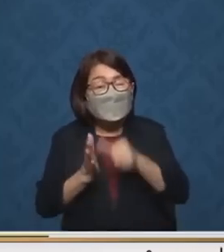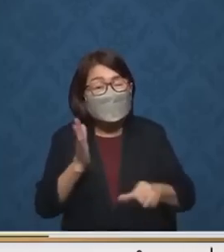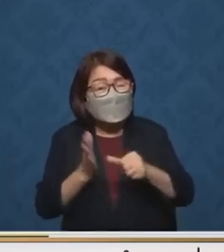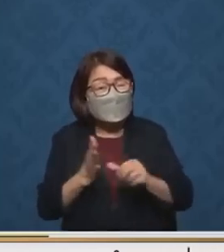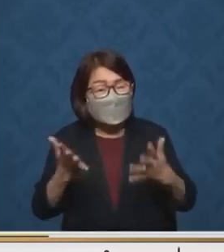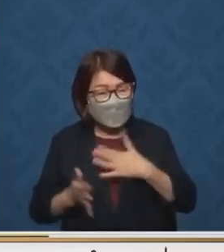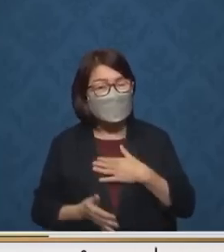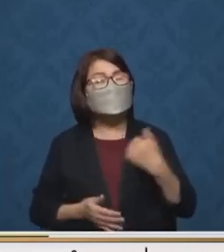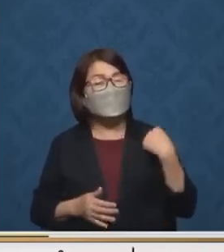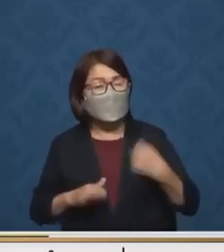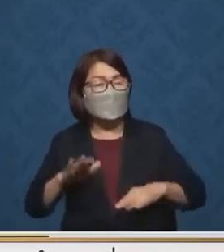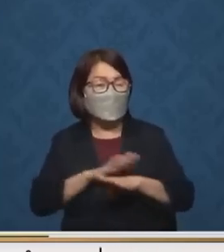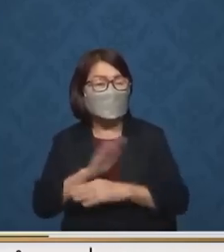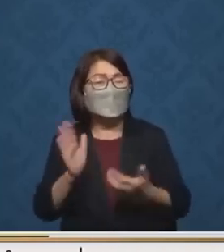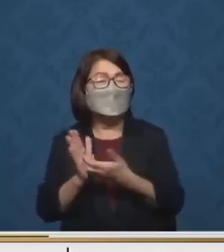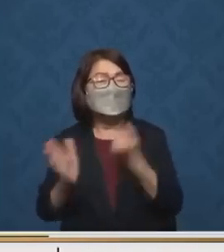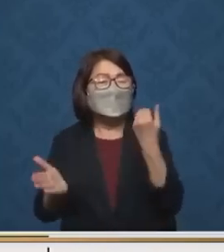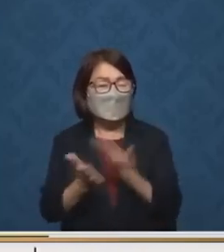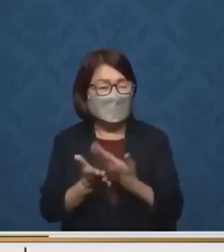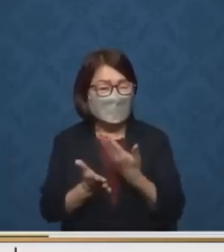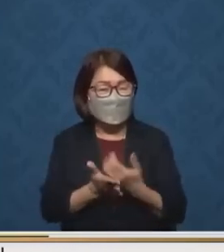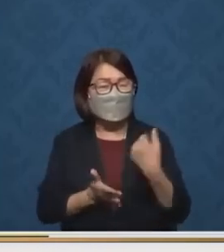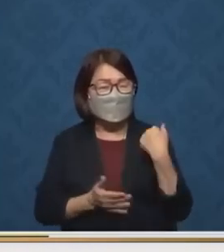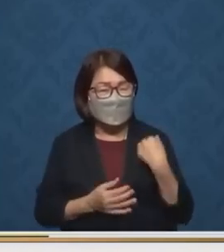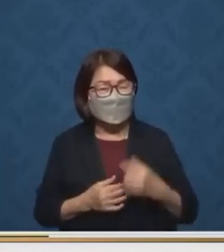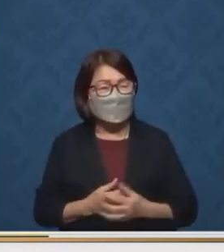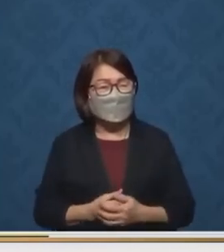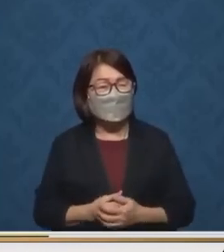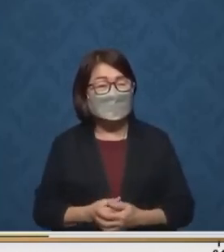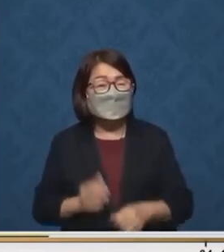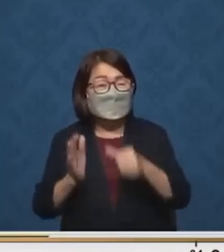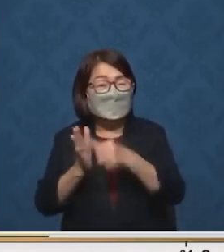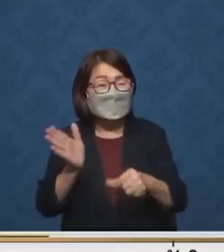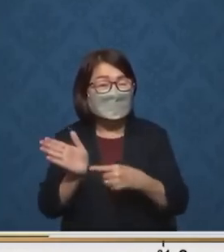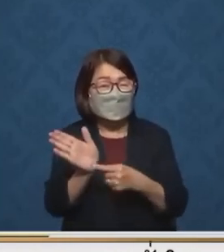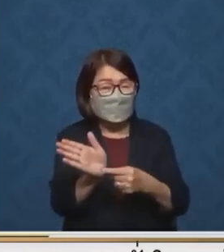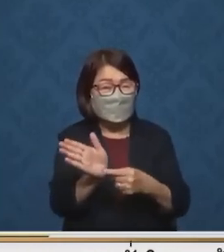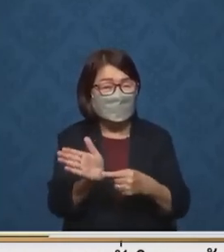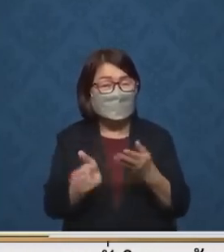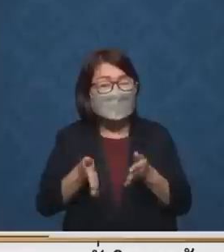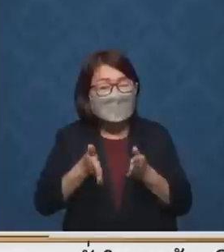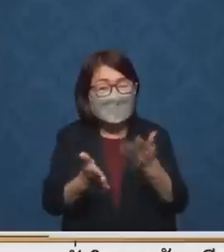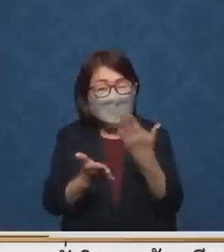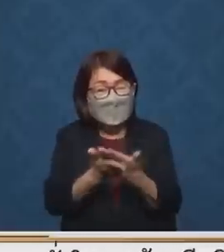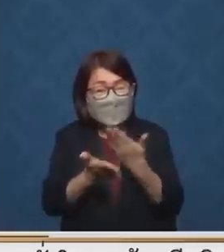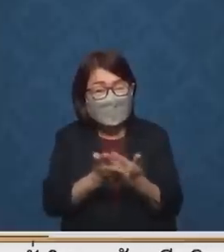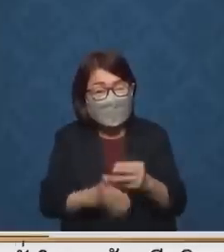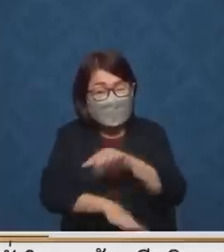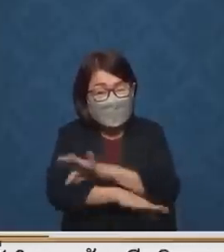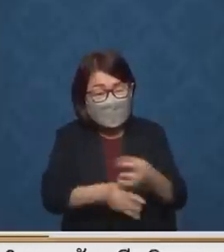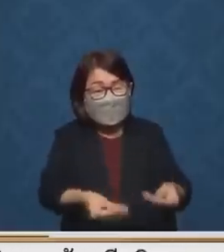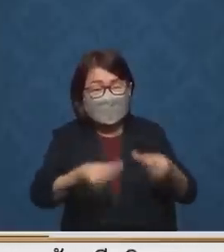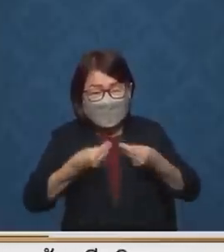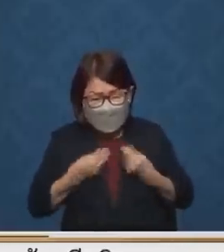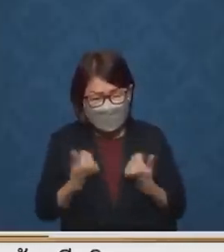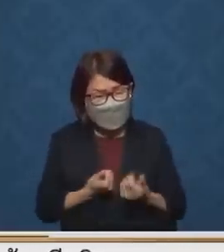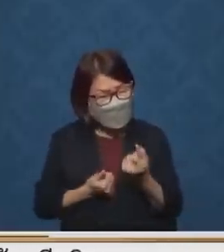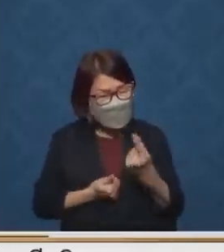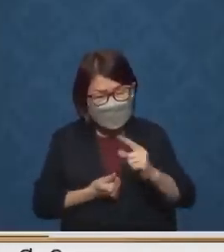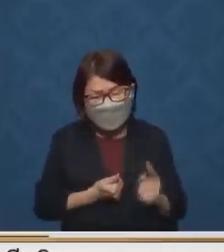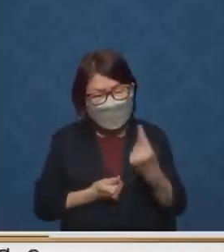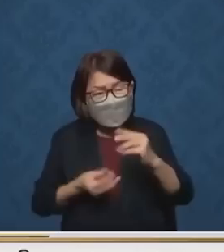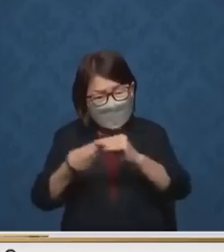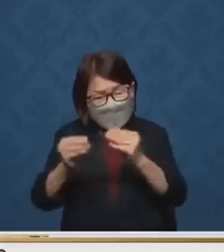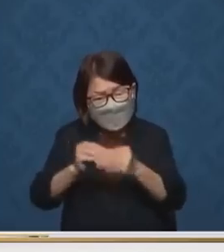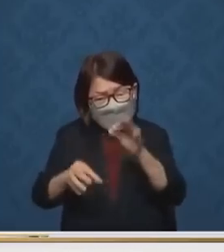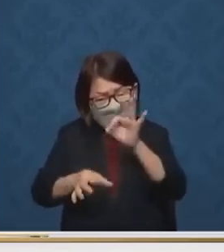ผมมีบรเบะ Campบล streamline การเงิส่งมาให้สๆลภาfu möglichistic